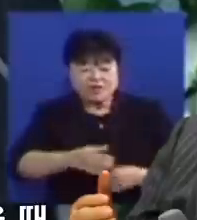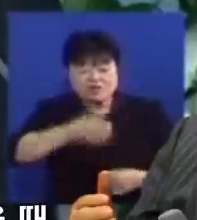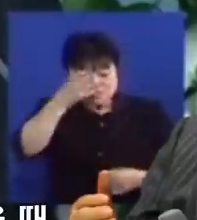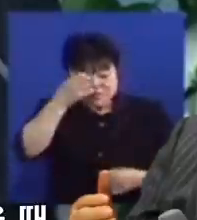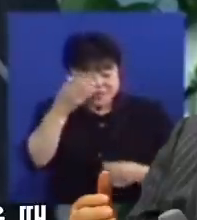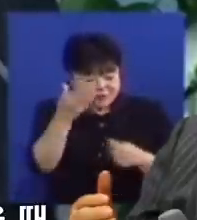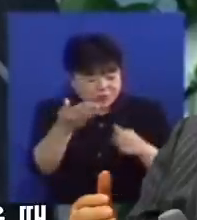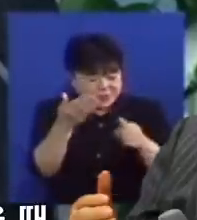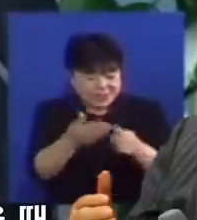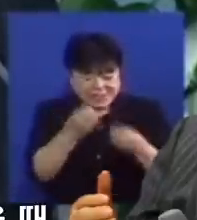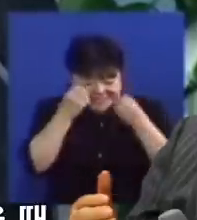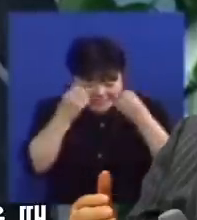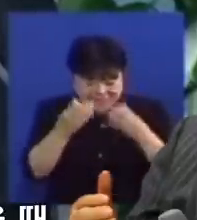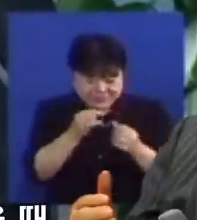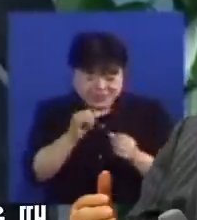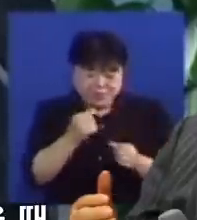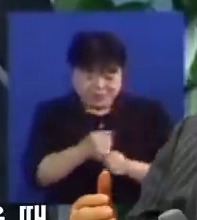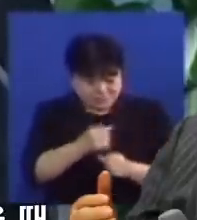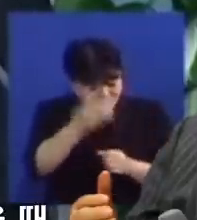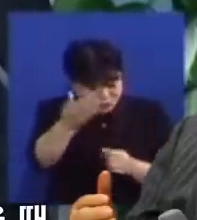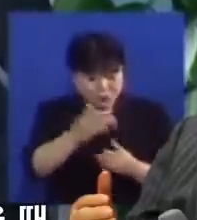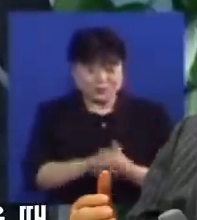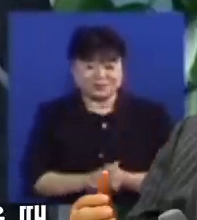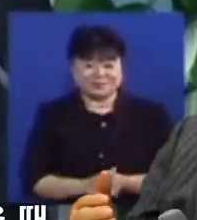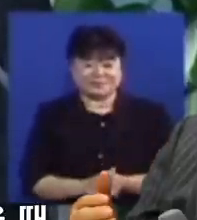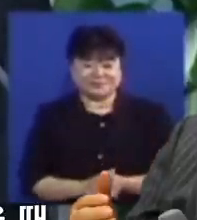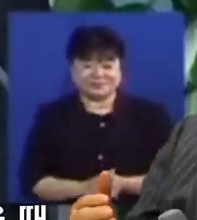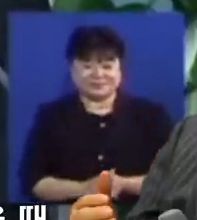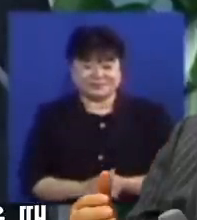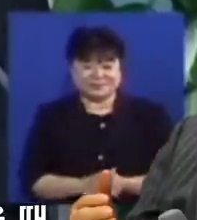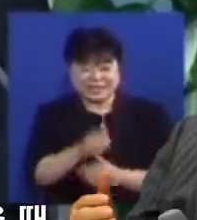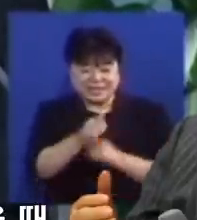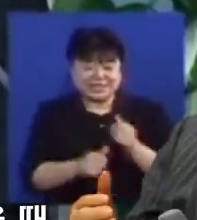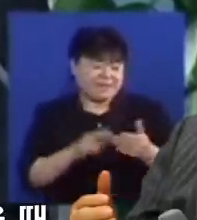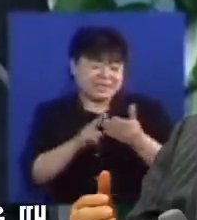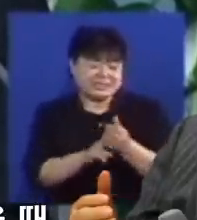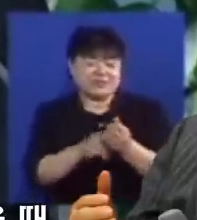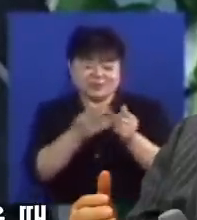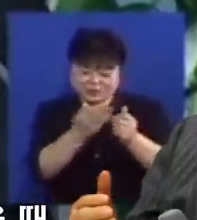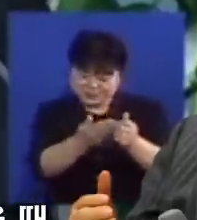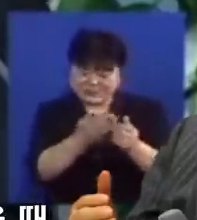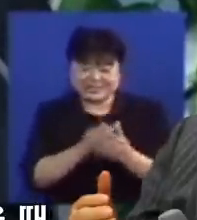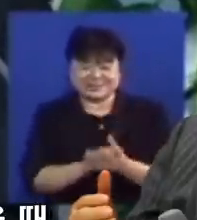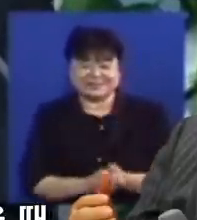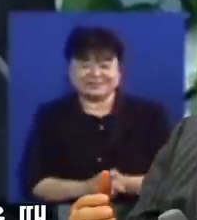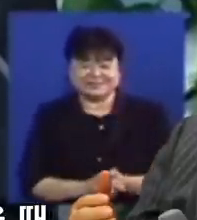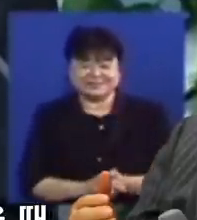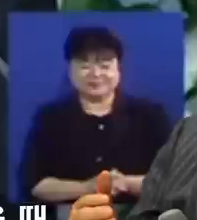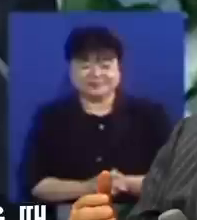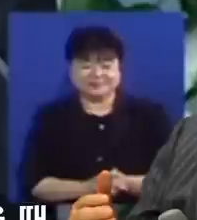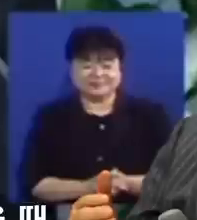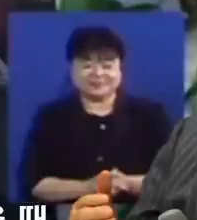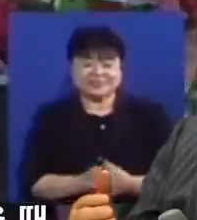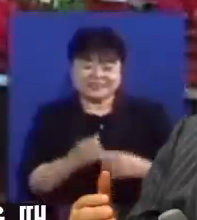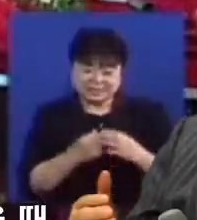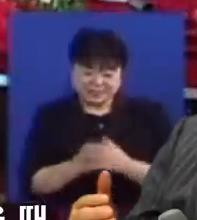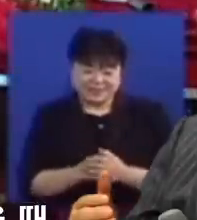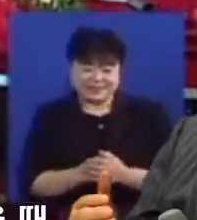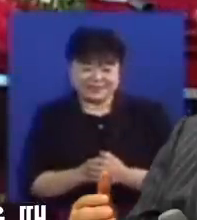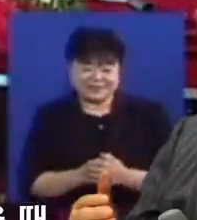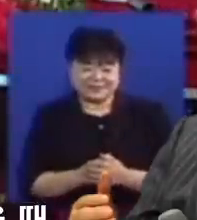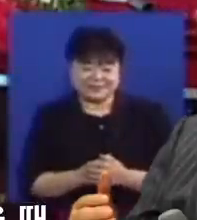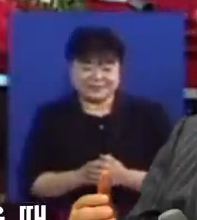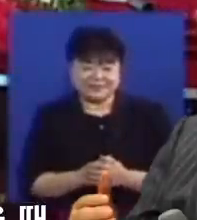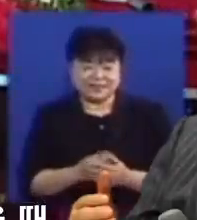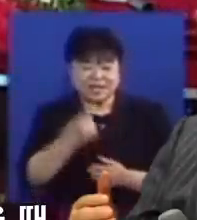여러분에게 새로운 사람으로 만들어주는 것입니다. 하나님의 기적이 일어나게 만들어주시는 것입니다. 그러므로